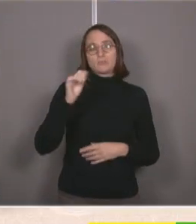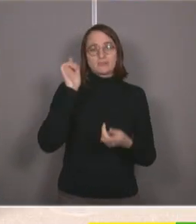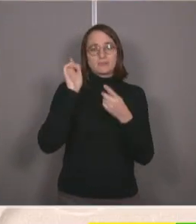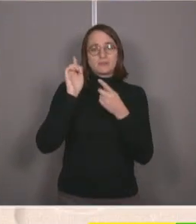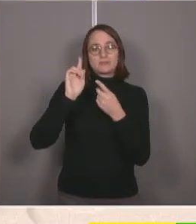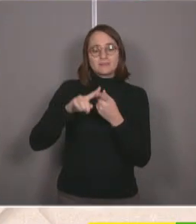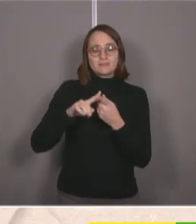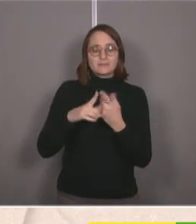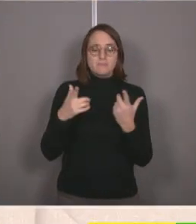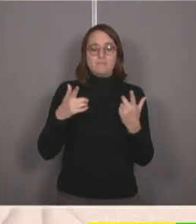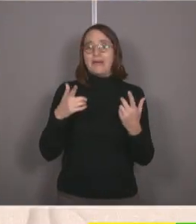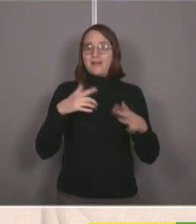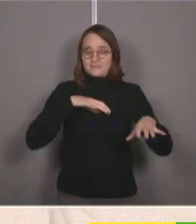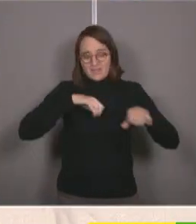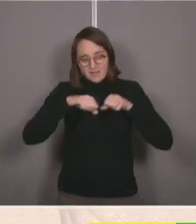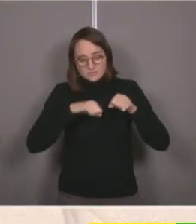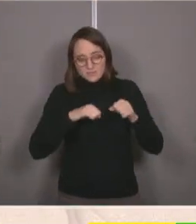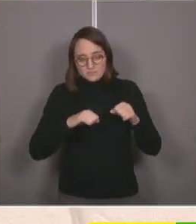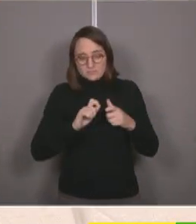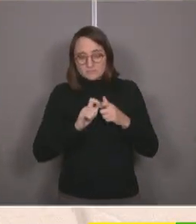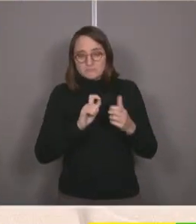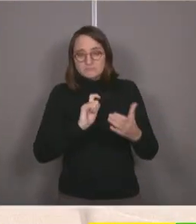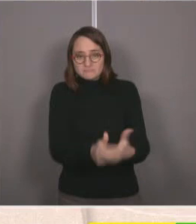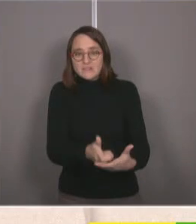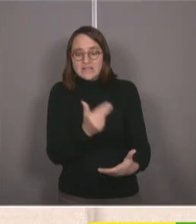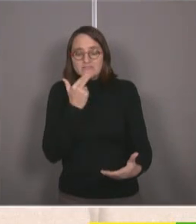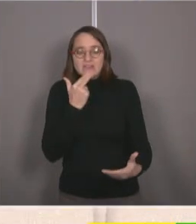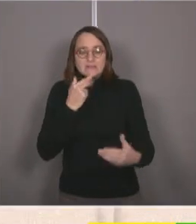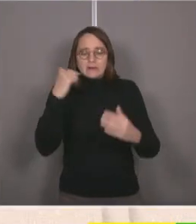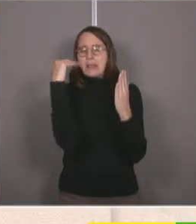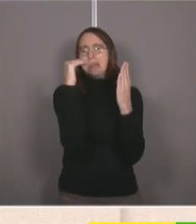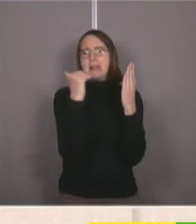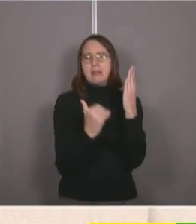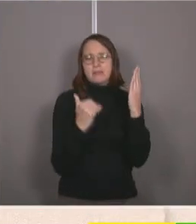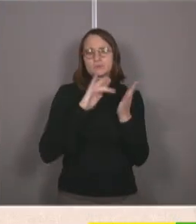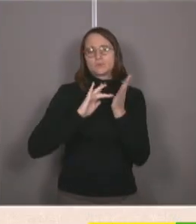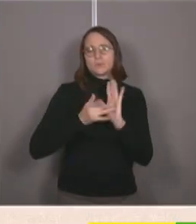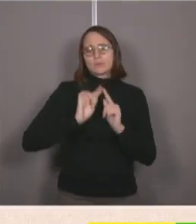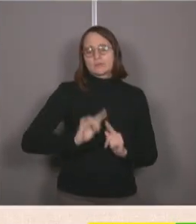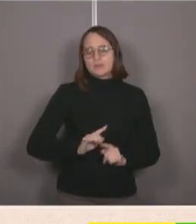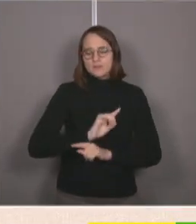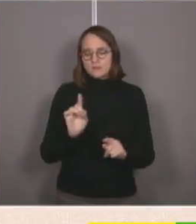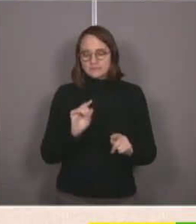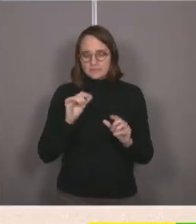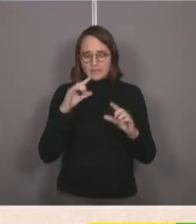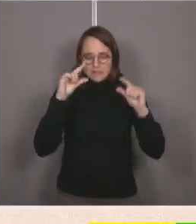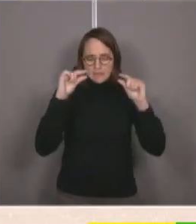de diverses actions pour lutter contre le réchauffement climatique. Alors, je ne vais pas passer tous les items, ils sont petits, mais